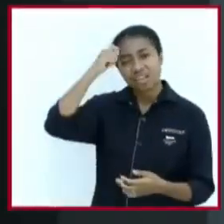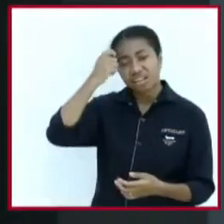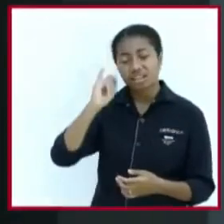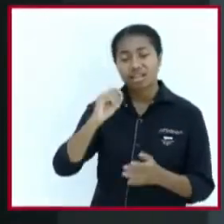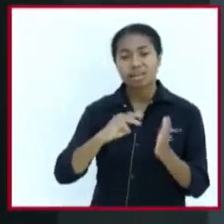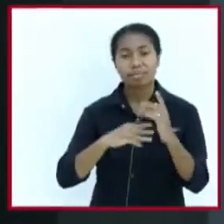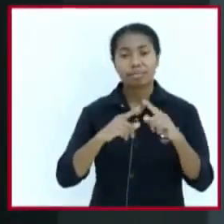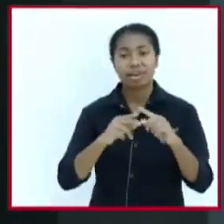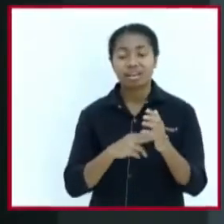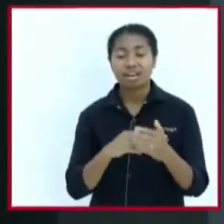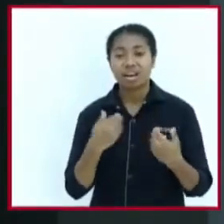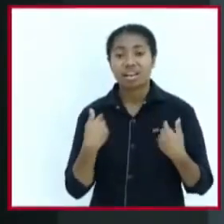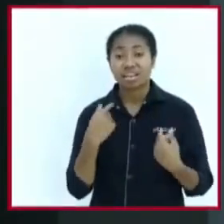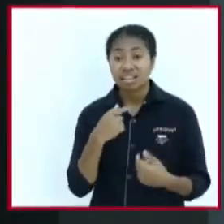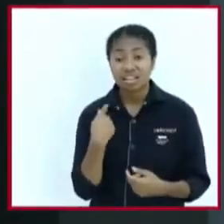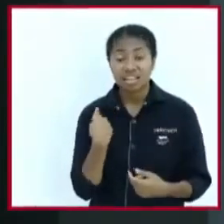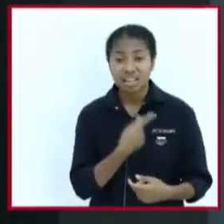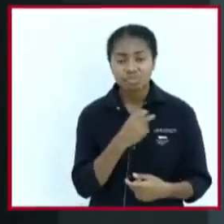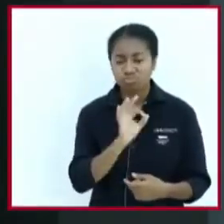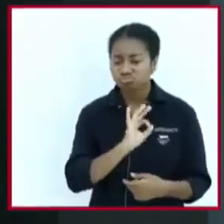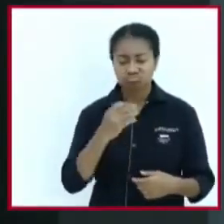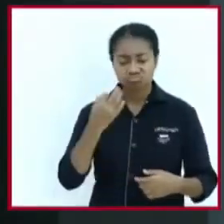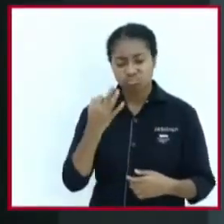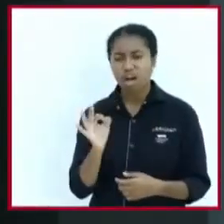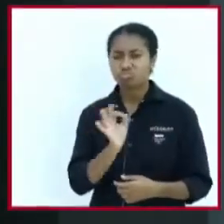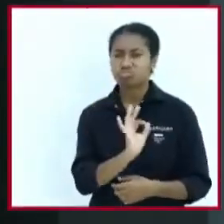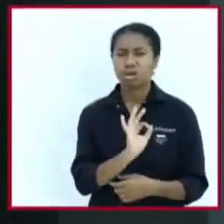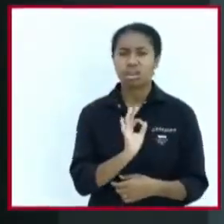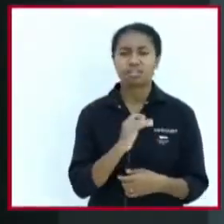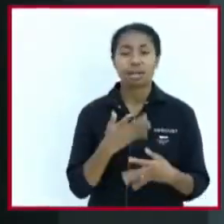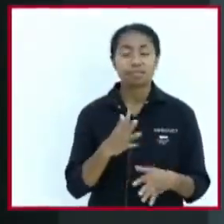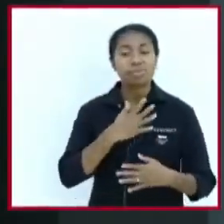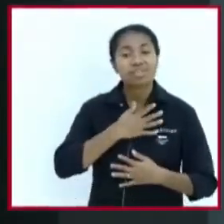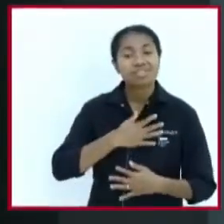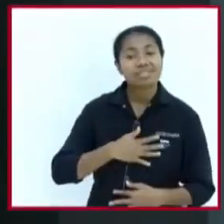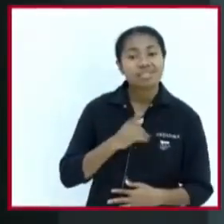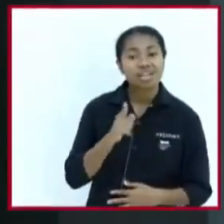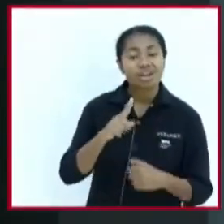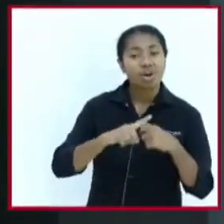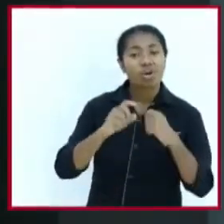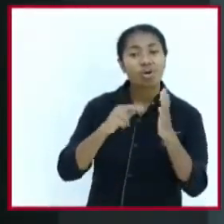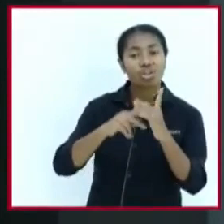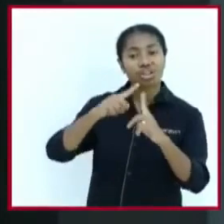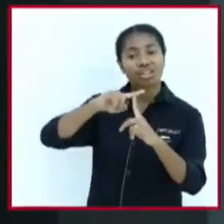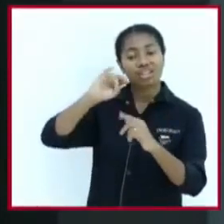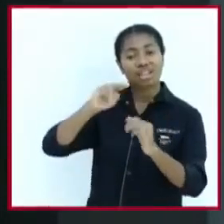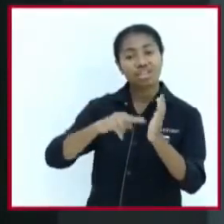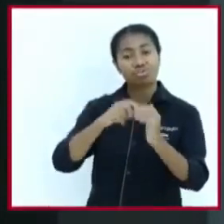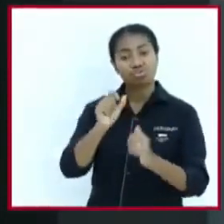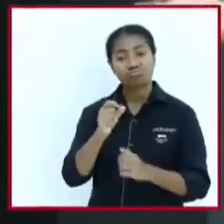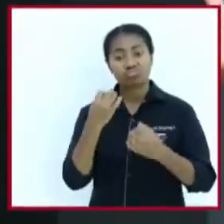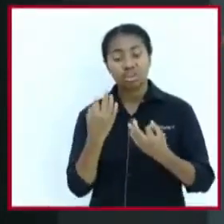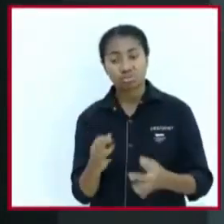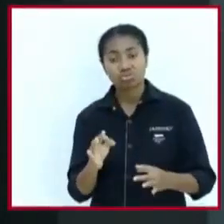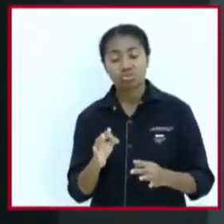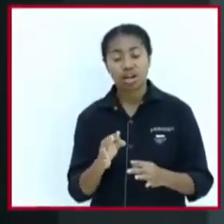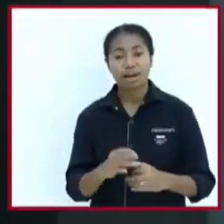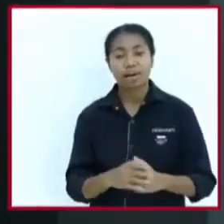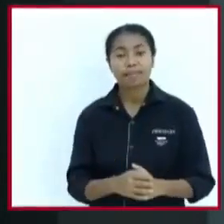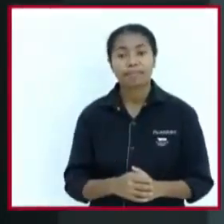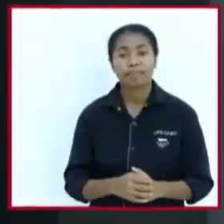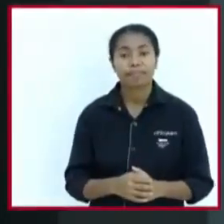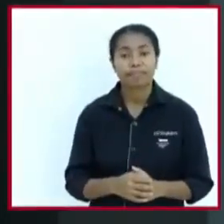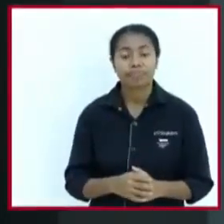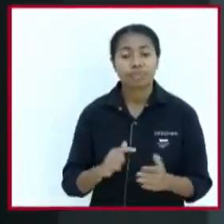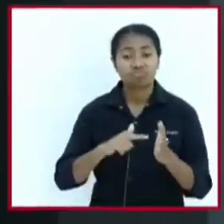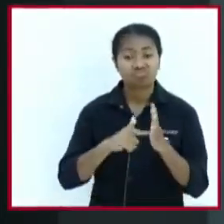bukan sesuatu yang baru tapi sesuatu yang bersifat kontinu yang sudah dimulai dari